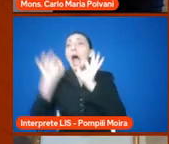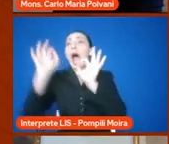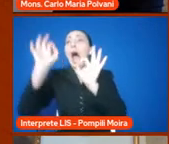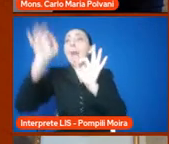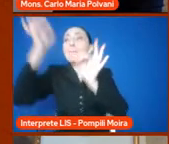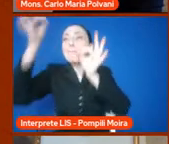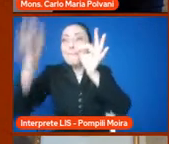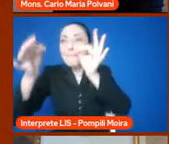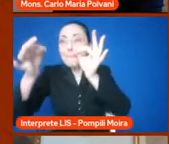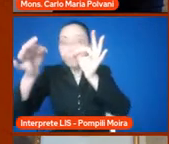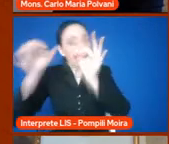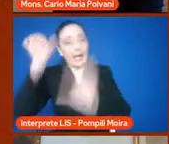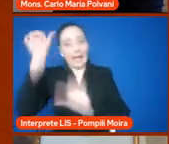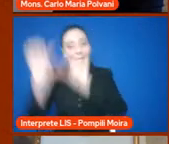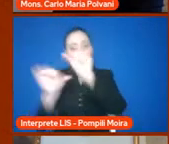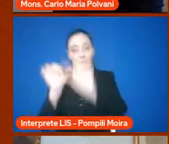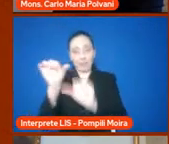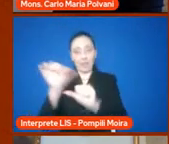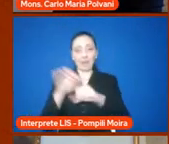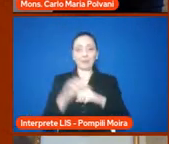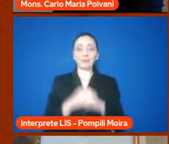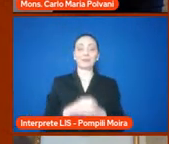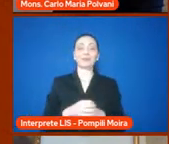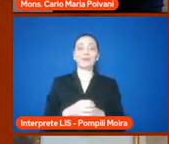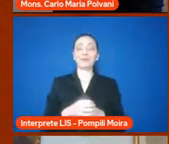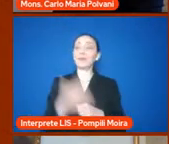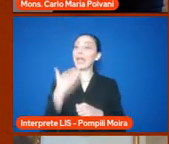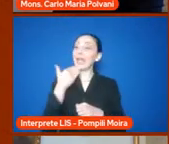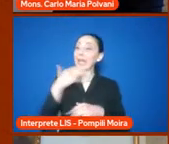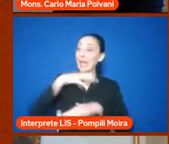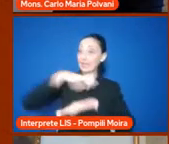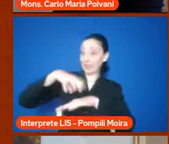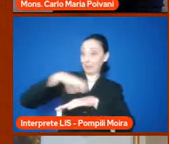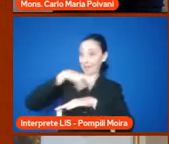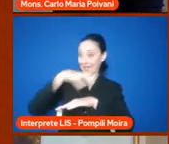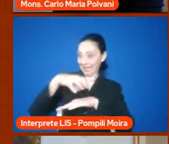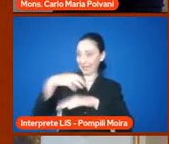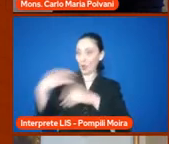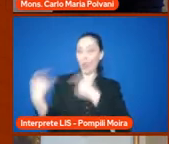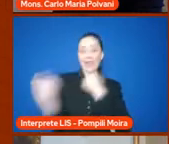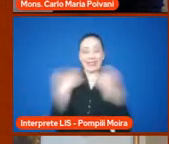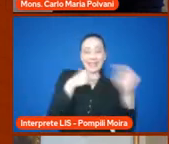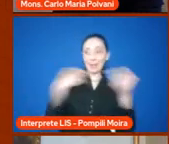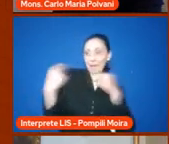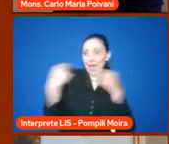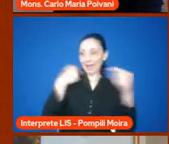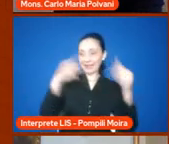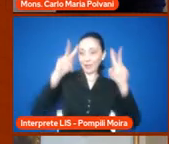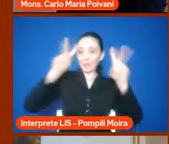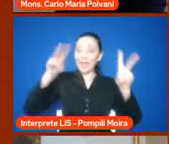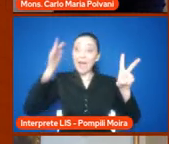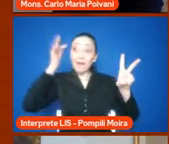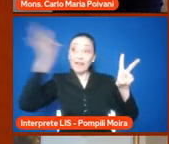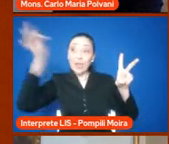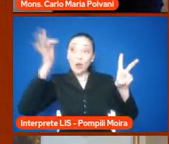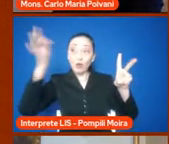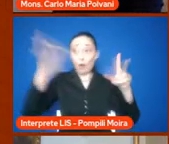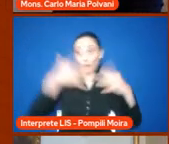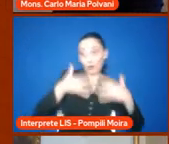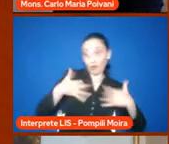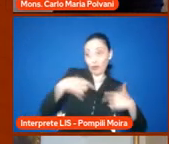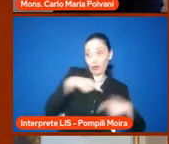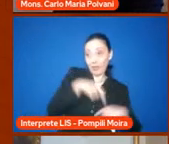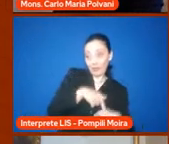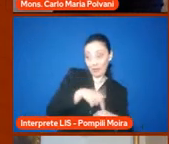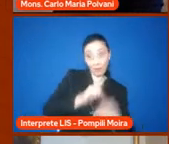questo bellissimo dibattito su temi filosofici e scientifici, Vorrei chiedere a